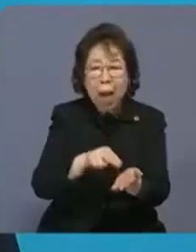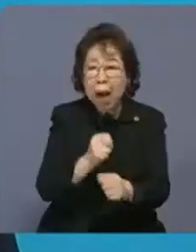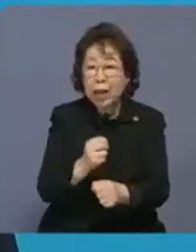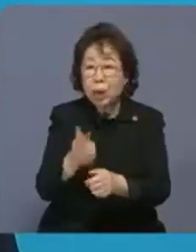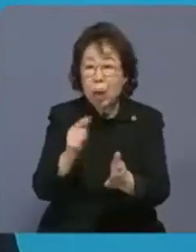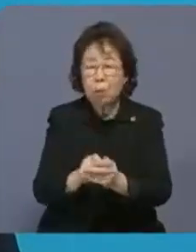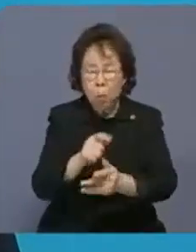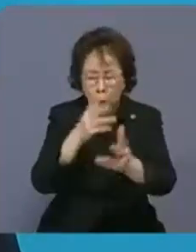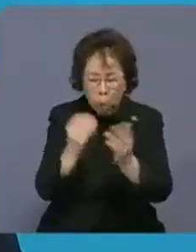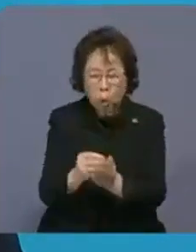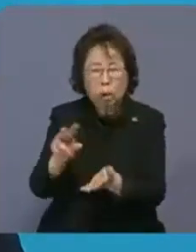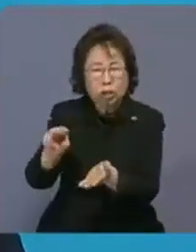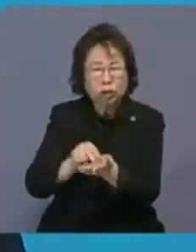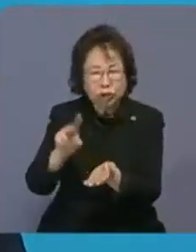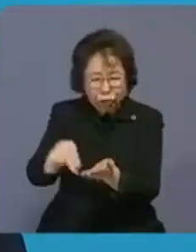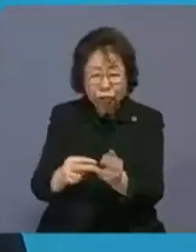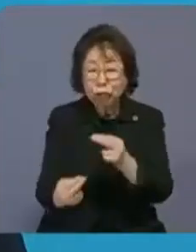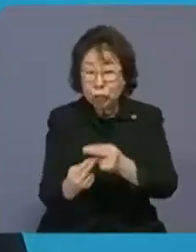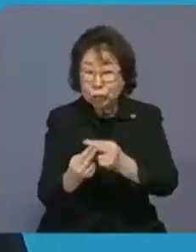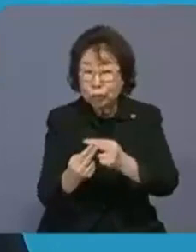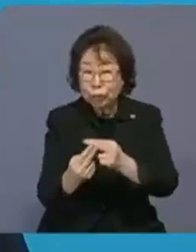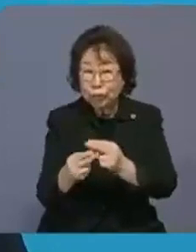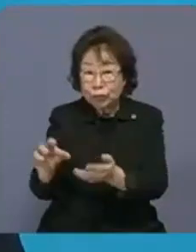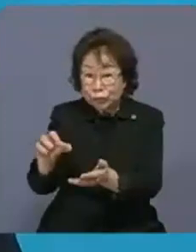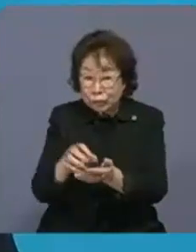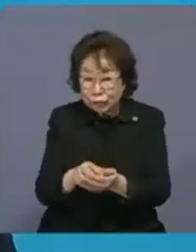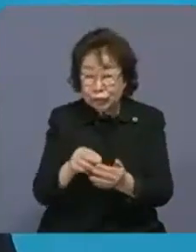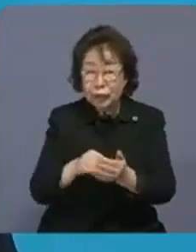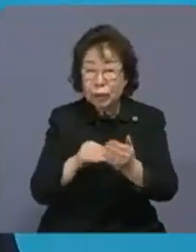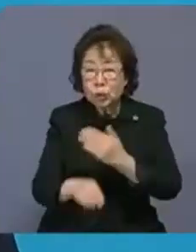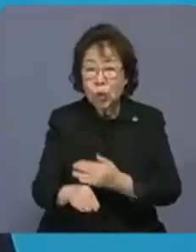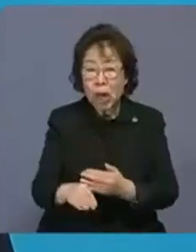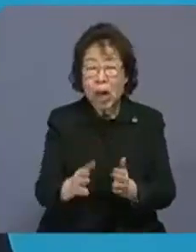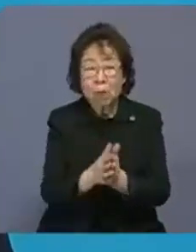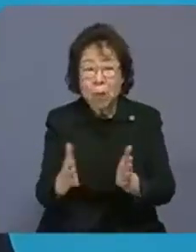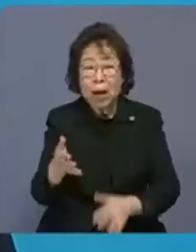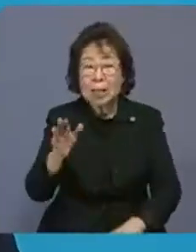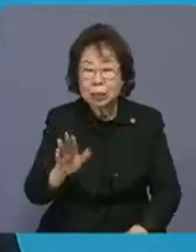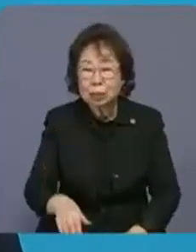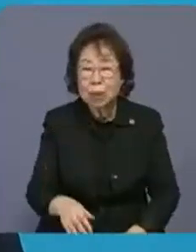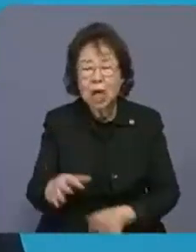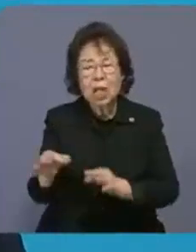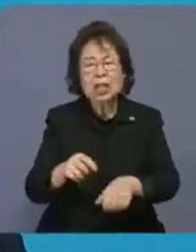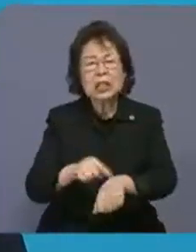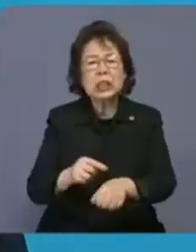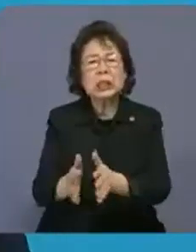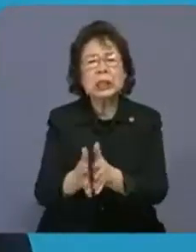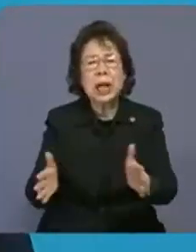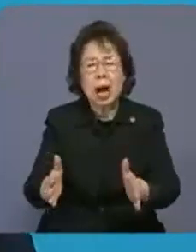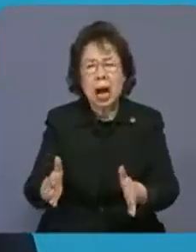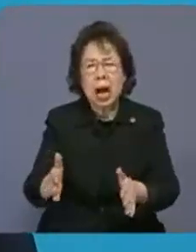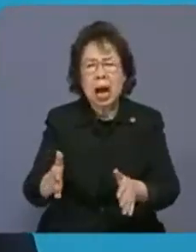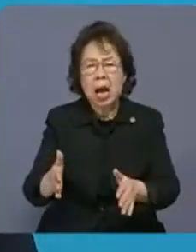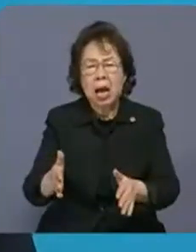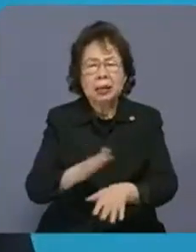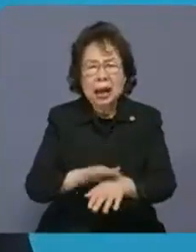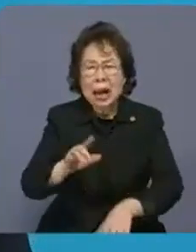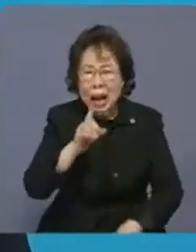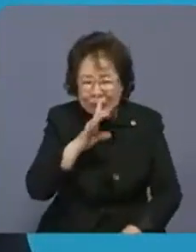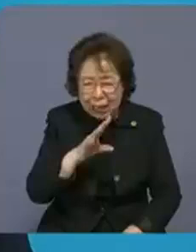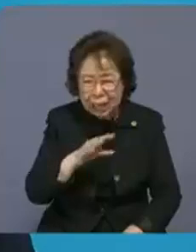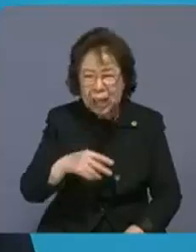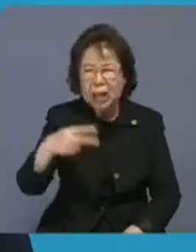모든 식재료를 구입한 후에 계속 시도를 하였으나 그 영업 시장이 여의치 않아서